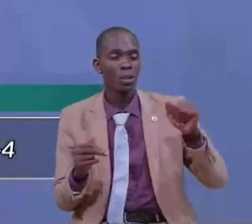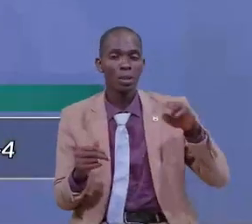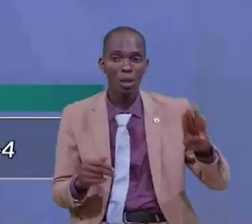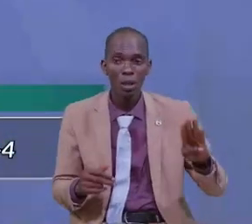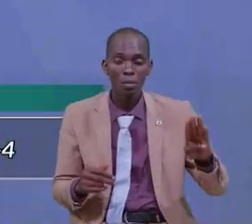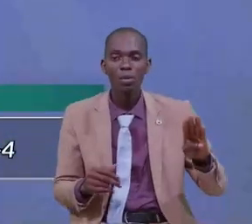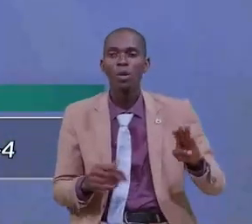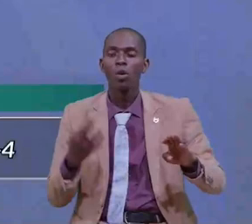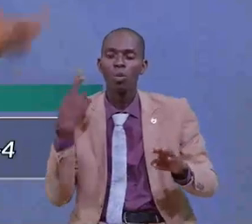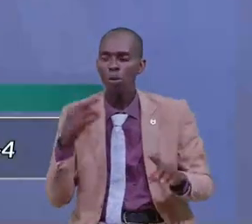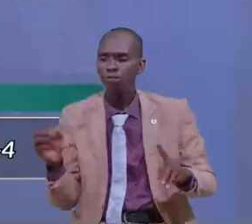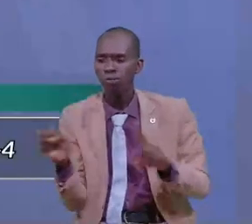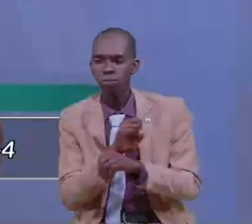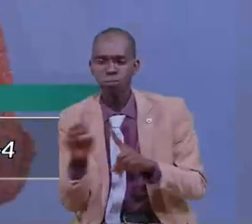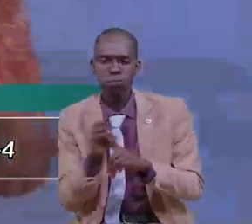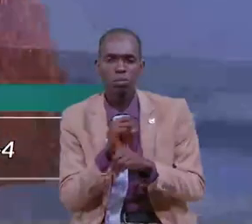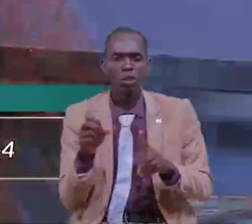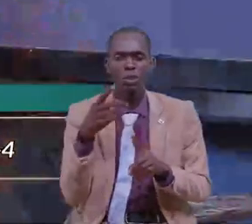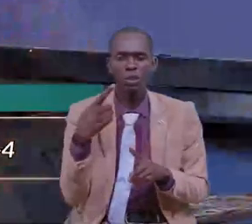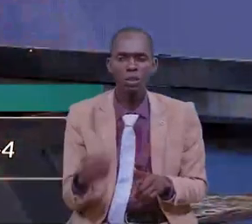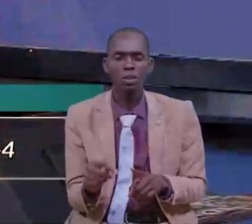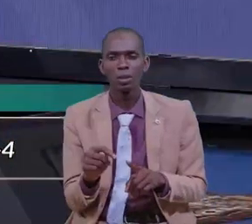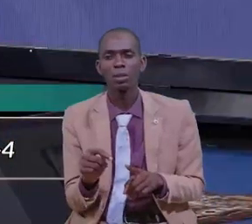persécutaient les prophètes de Dieu.